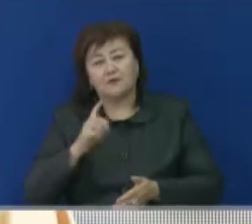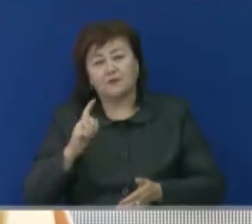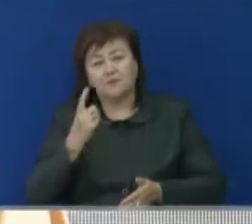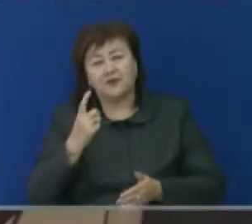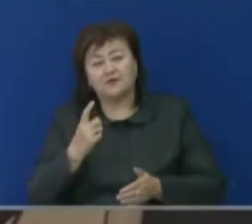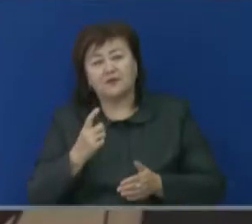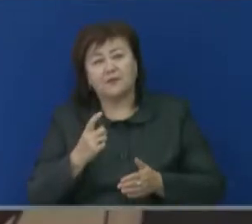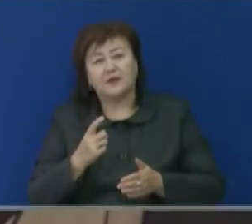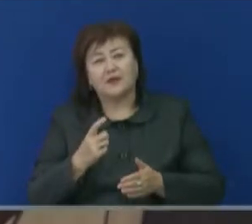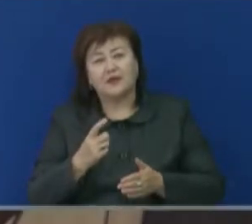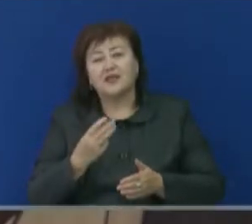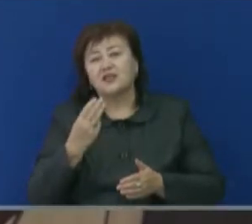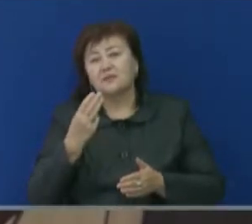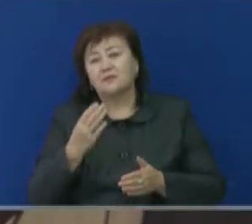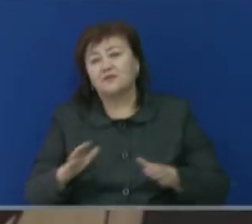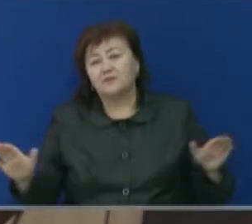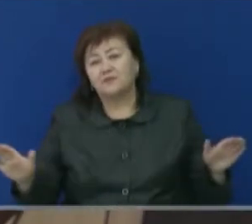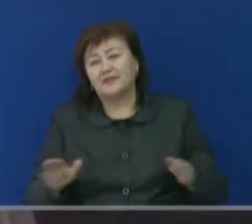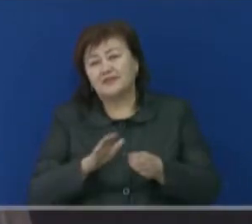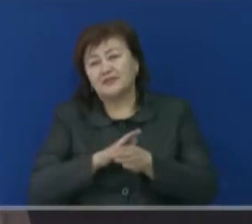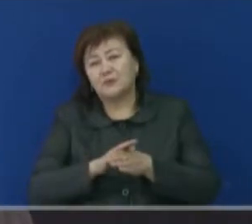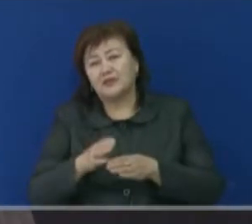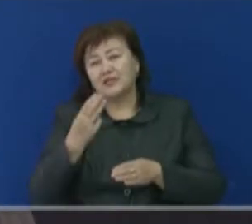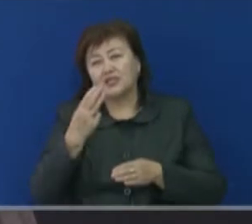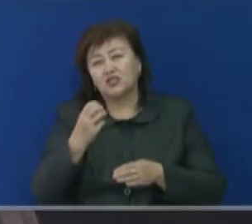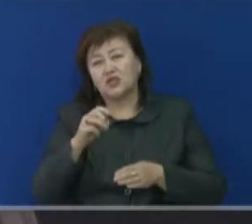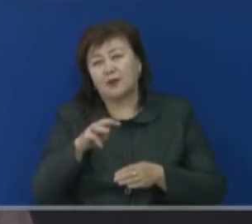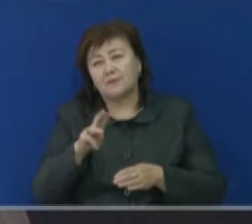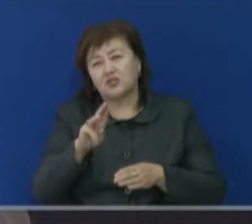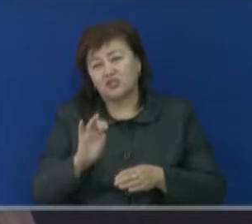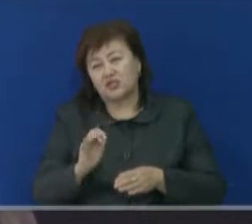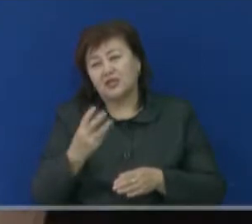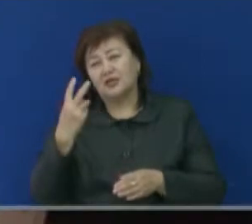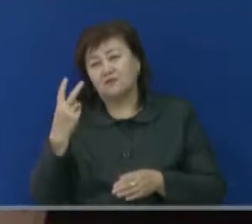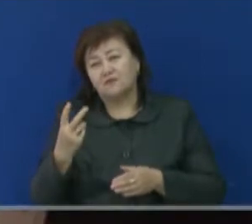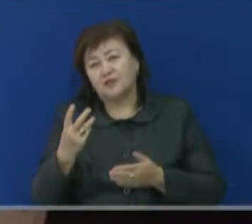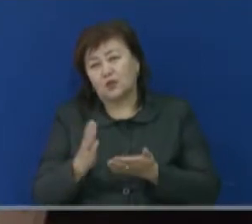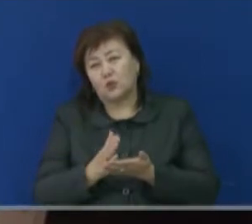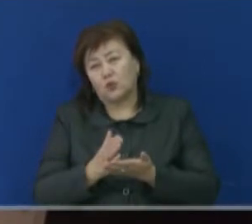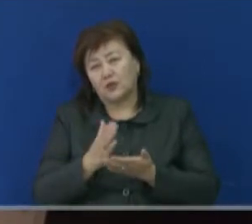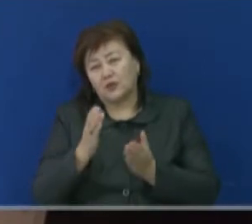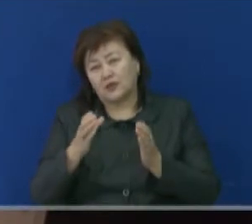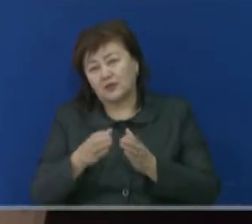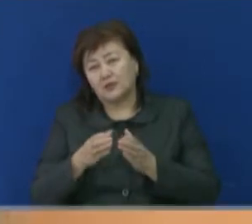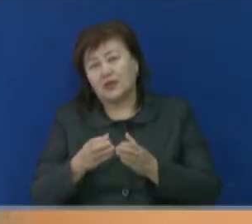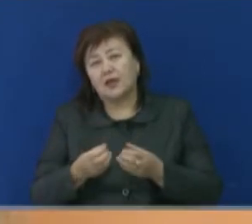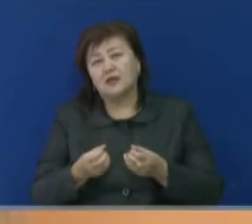ән әлемінің королі Шәмші Қалдаяқовтың әндерін әуелете шырқаса, екінші кезеңде еркін тақырыпқа басымдық